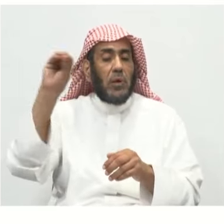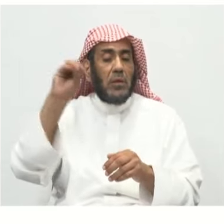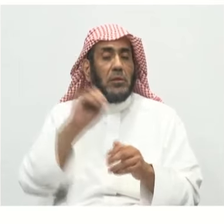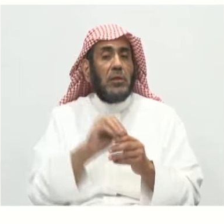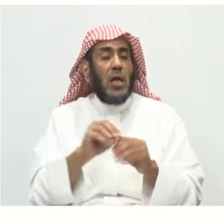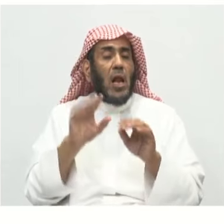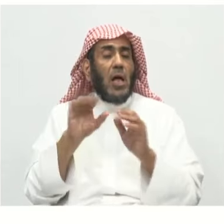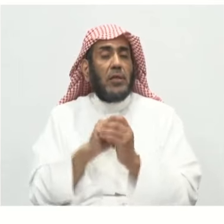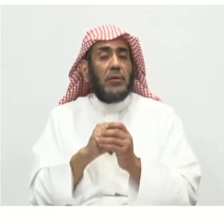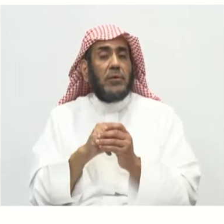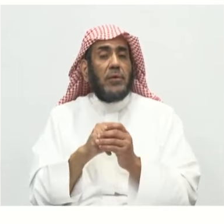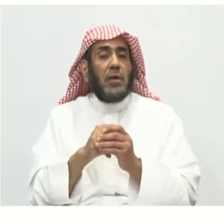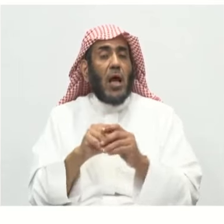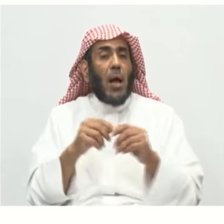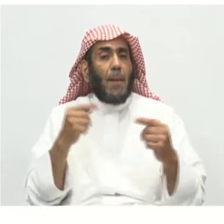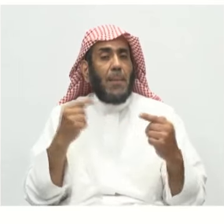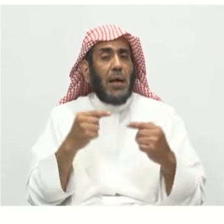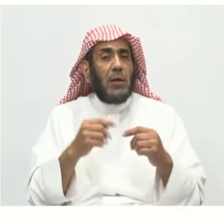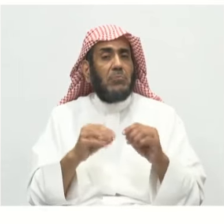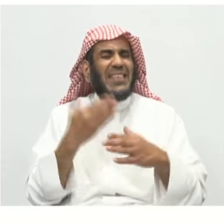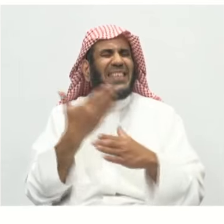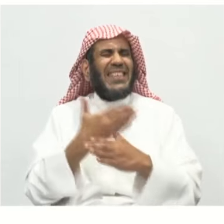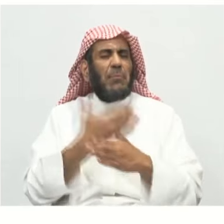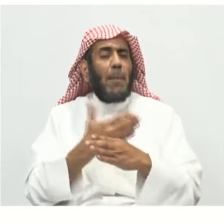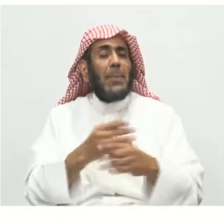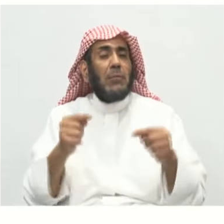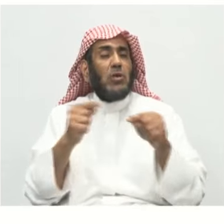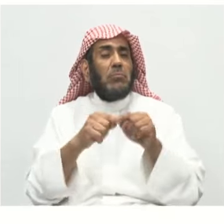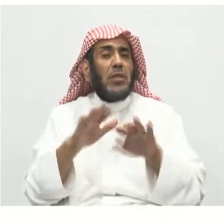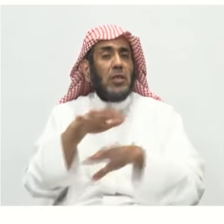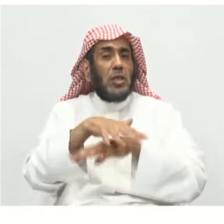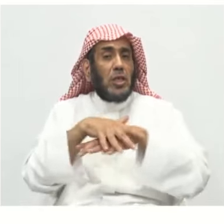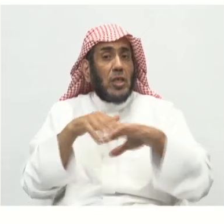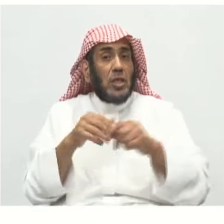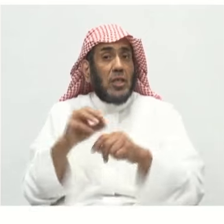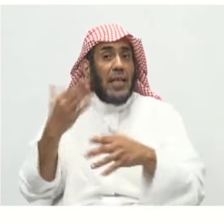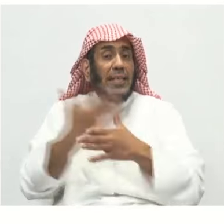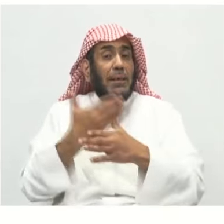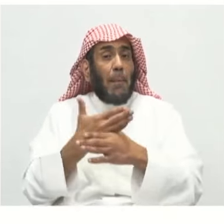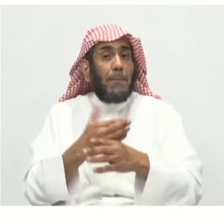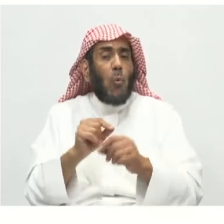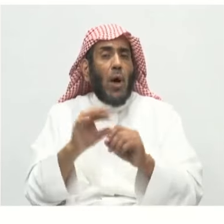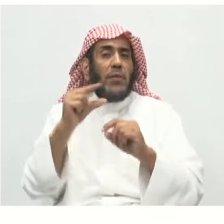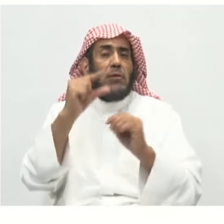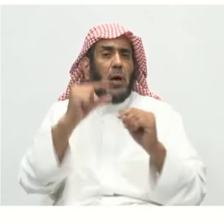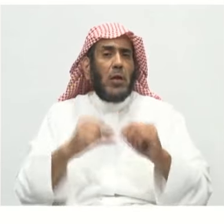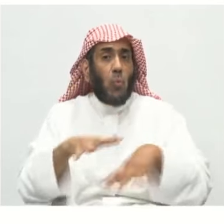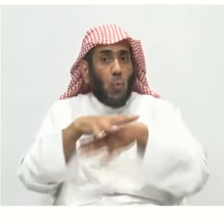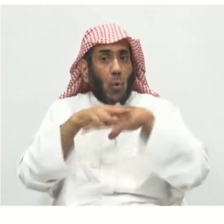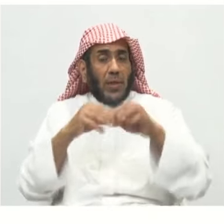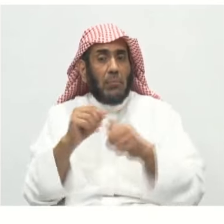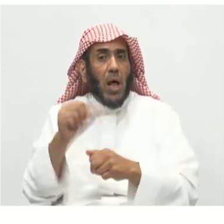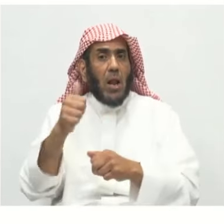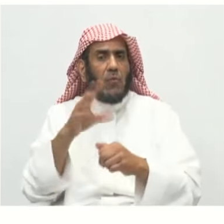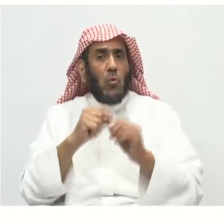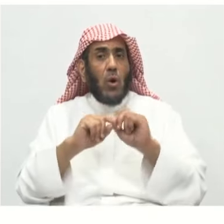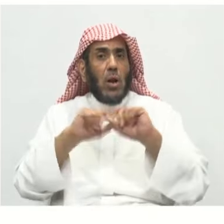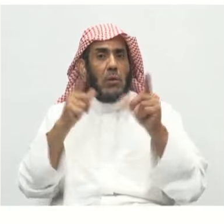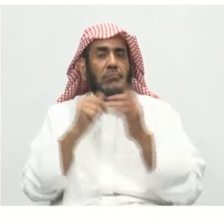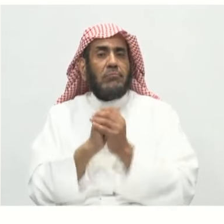العبارات الاتيه امام التعليل المناسب لها في الجدول لاحظ هذا التعليل وهذه هي العبارات الف يظهر